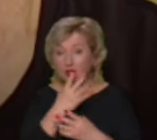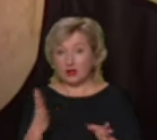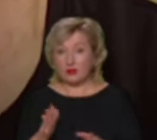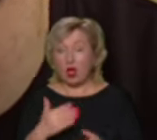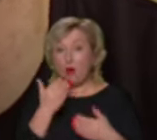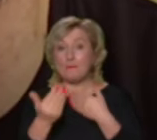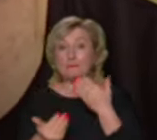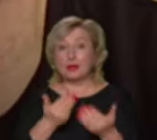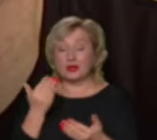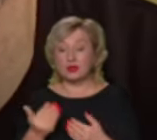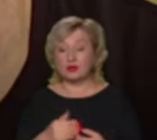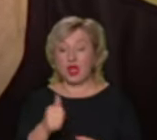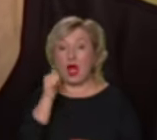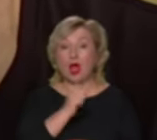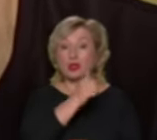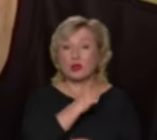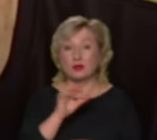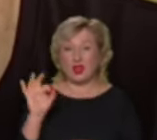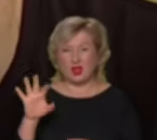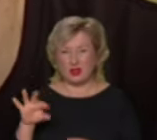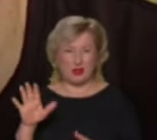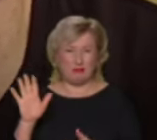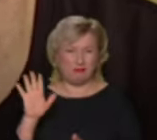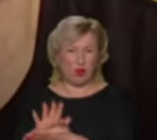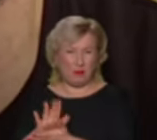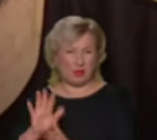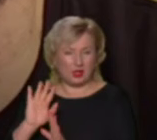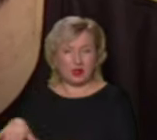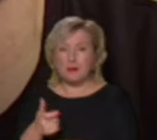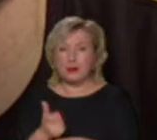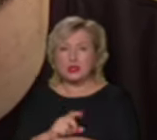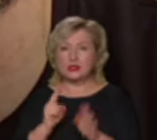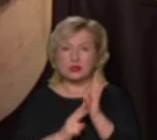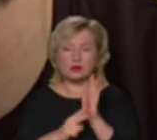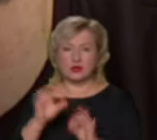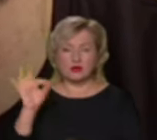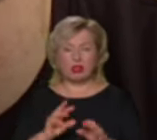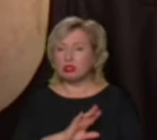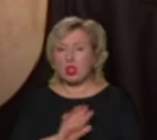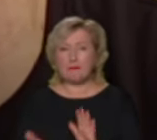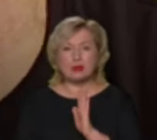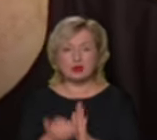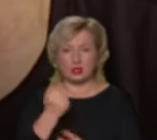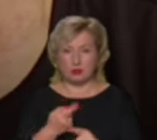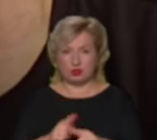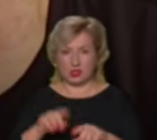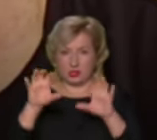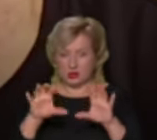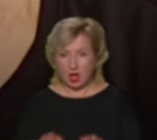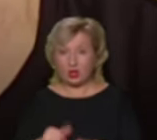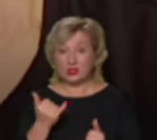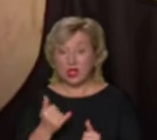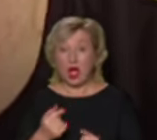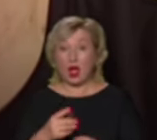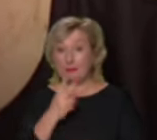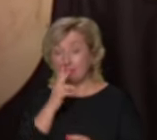тих анонімних телеграм-помийках, близько 72% не підтримують цей закон. Отже, зараз закидується ця